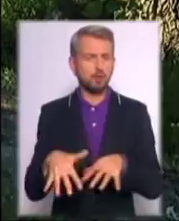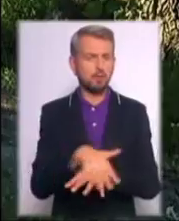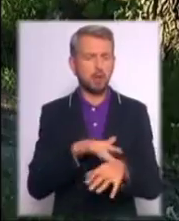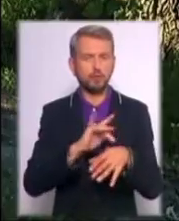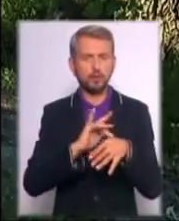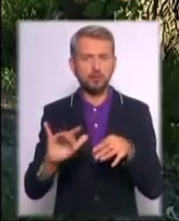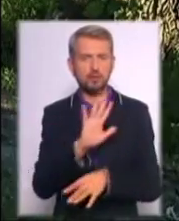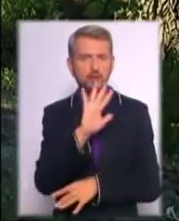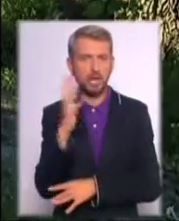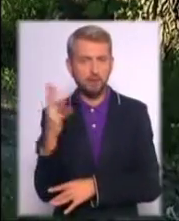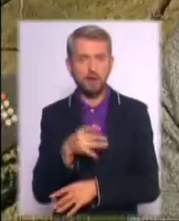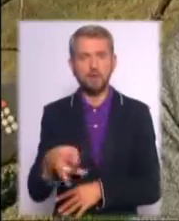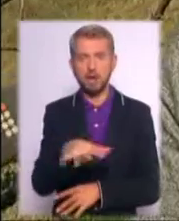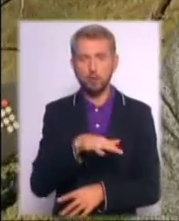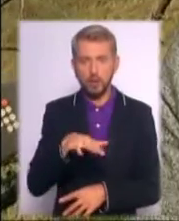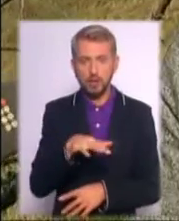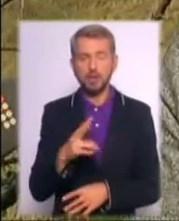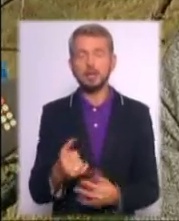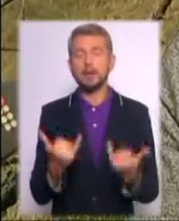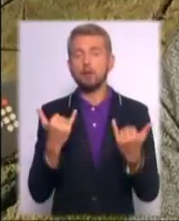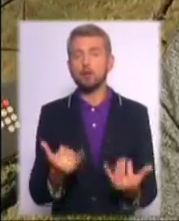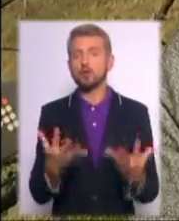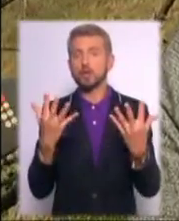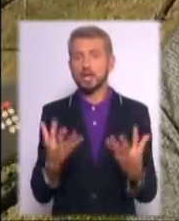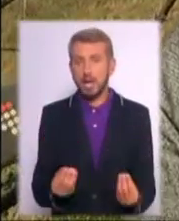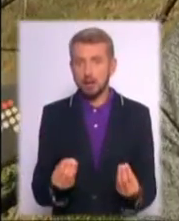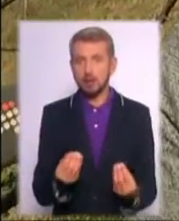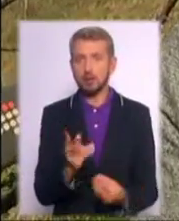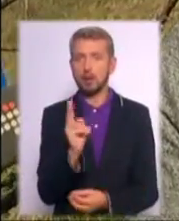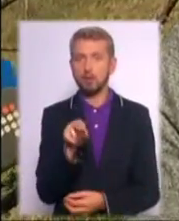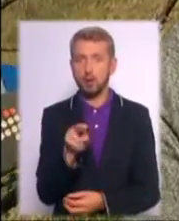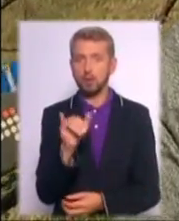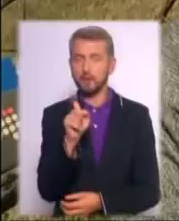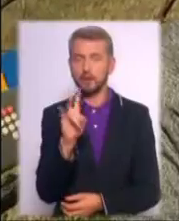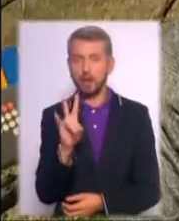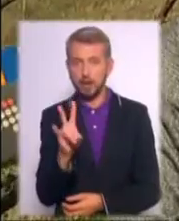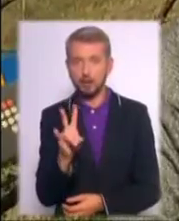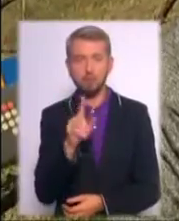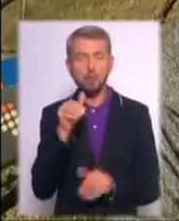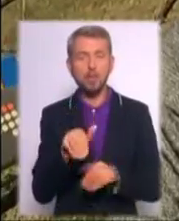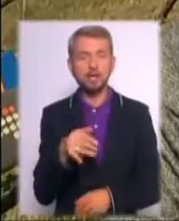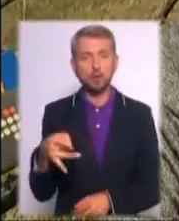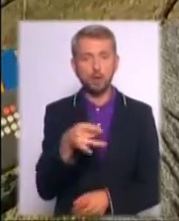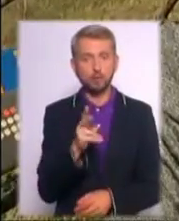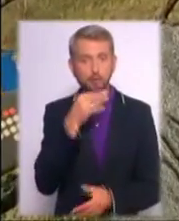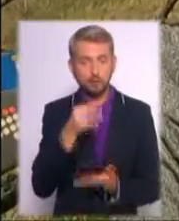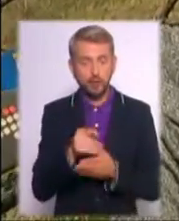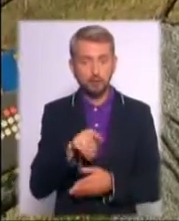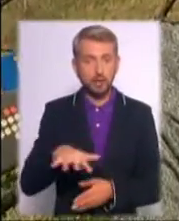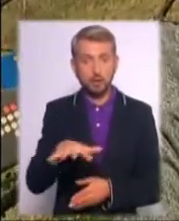знищення зелених насаджень у районі. На сьогоднішній день УКП УЗН Подільського району, який відповідає за цю територію,